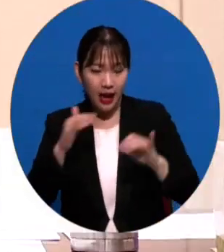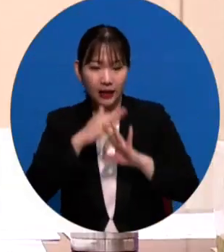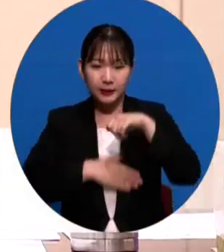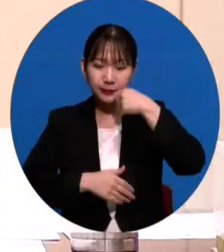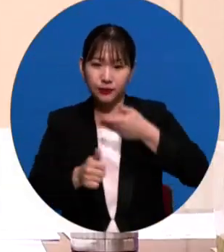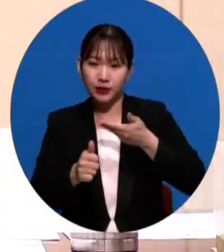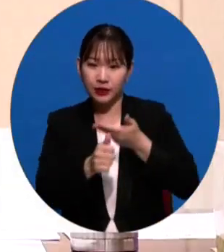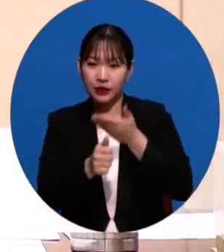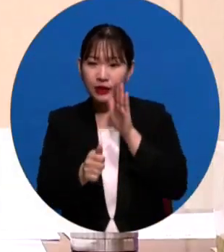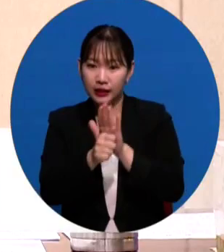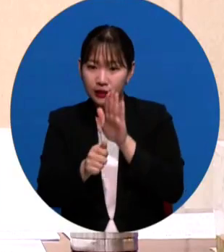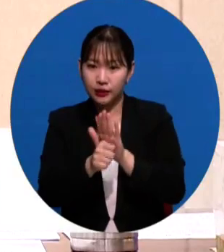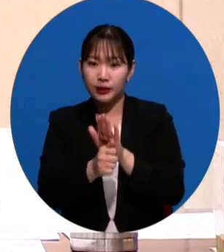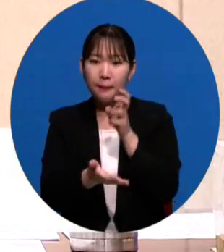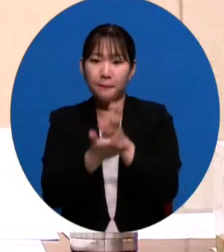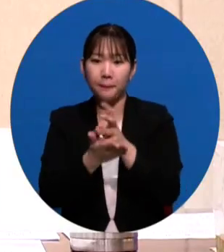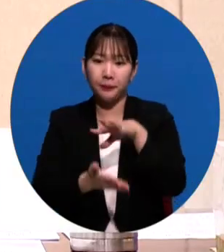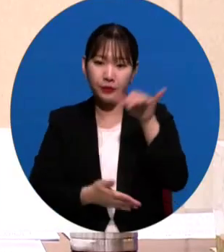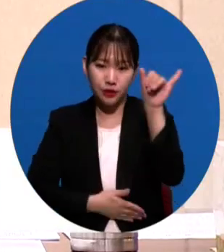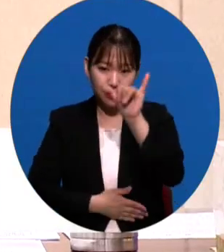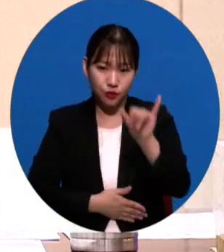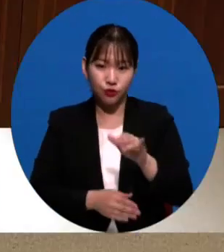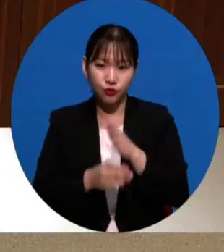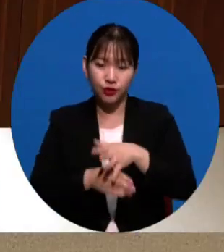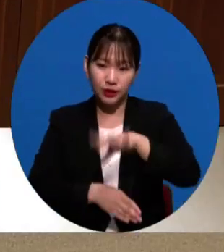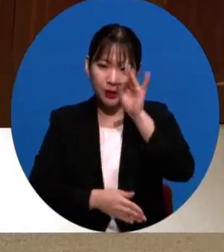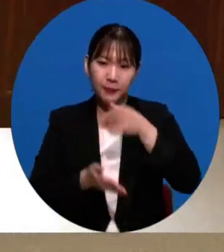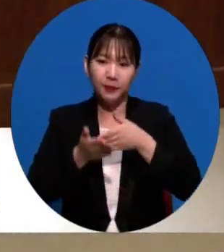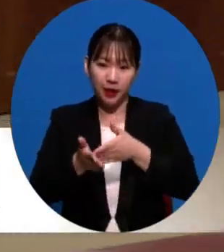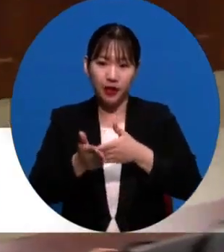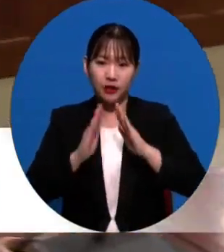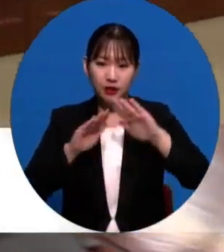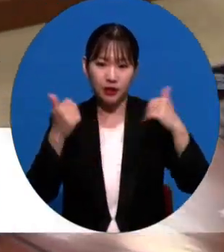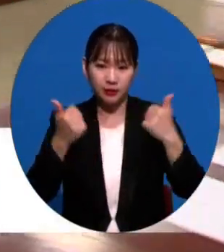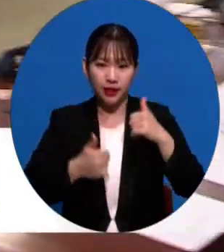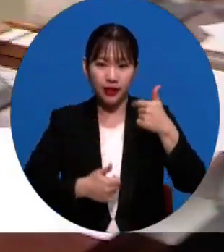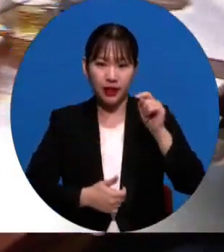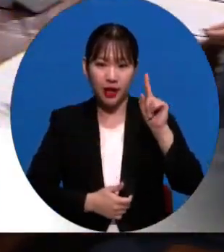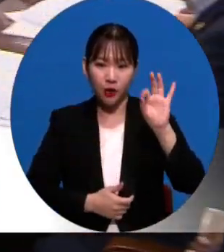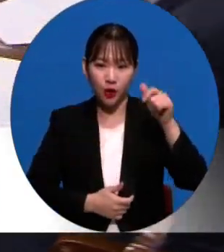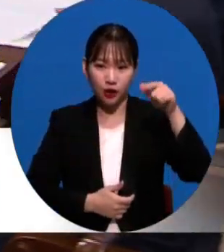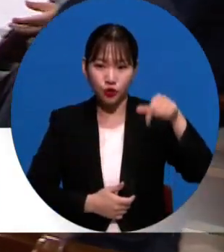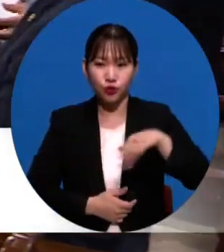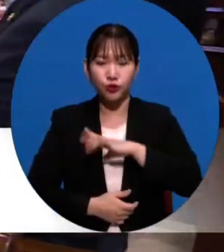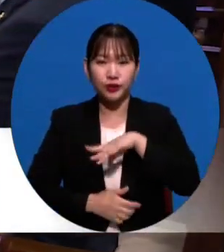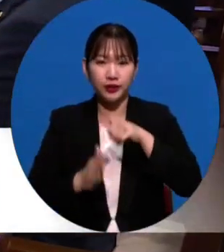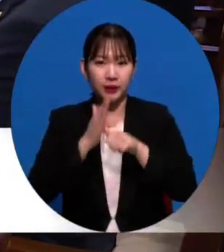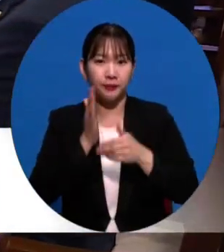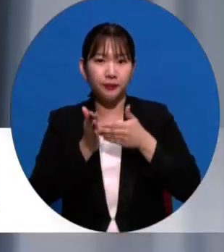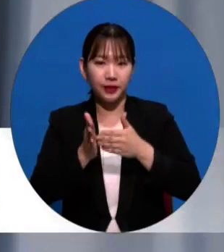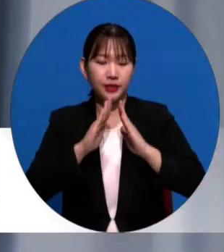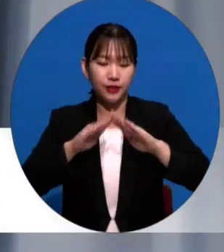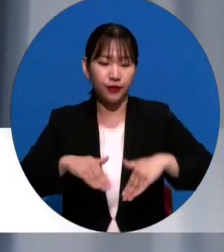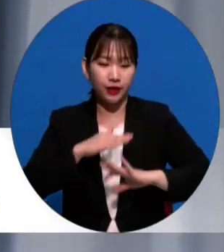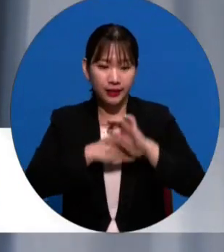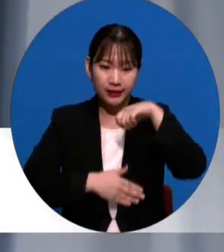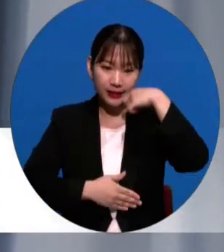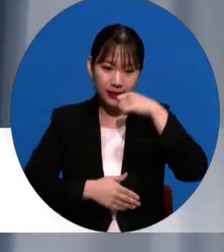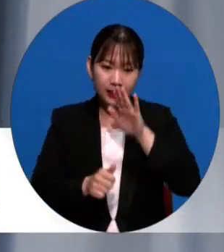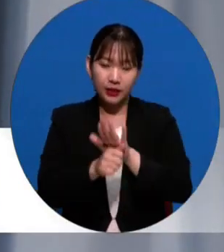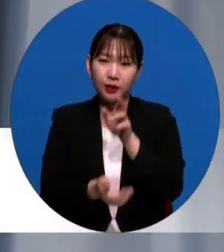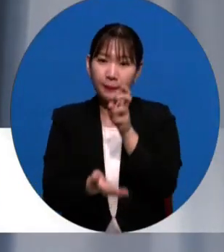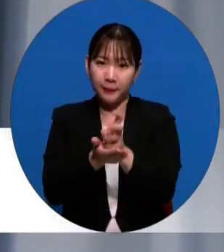전국에서 처음으로 발휘됐습니다 전남도의회 낙안국 의원이 대표 발의한 전라남도 아침 식사 지원